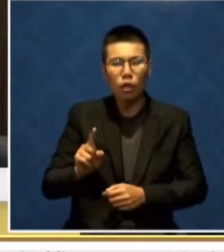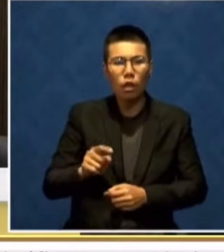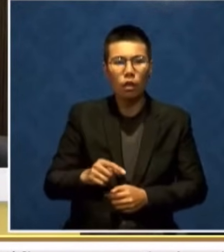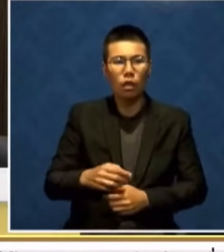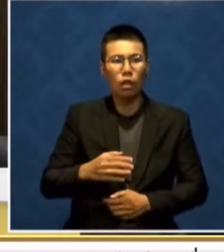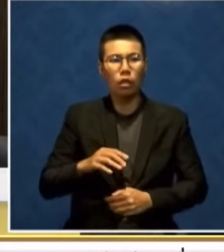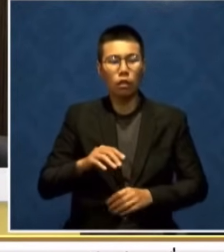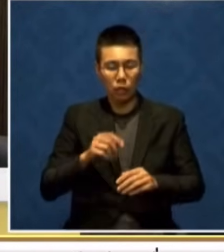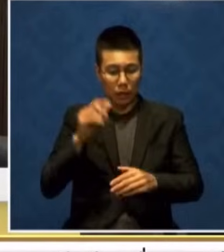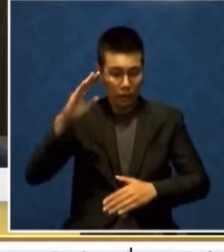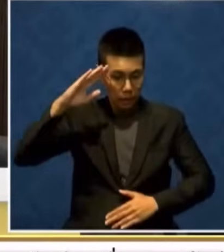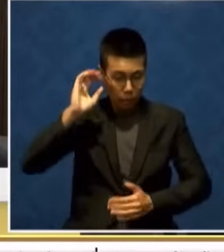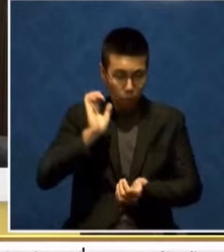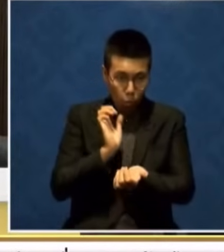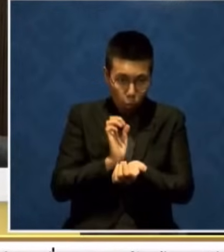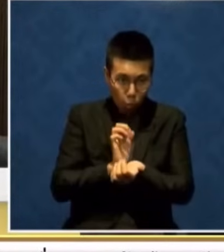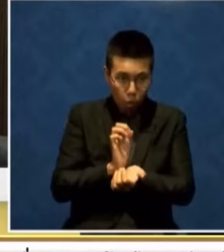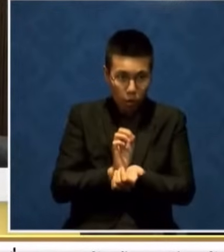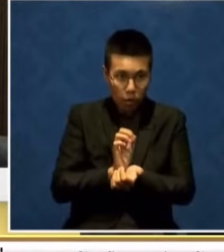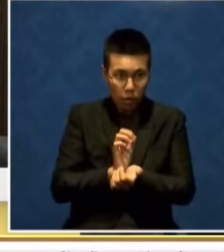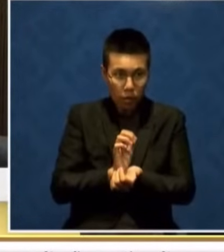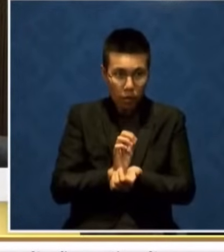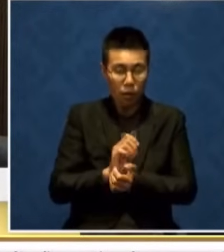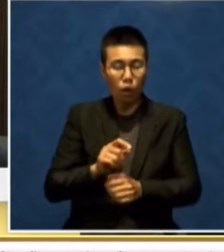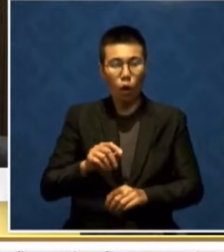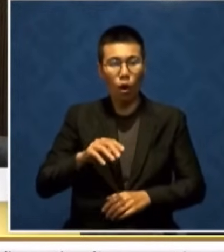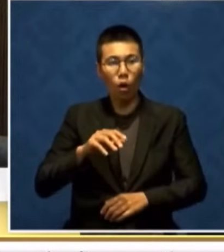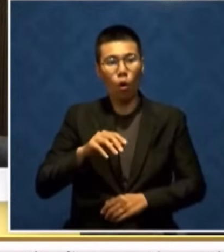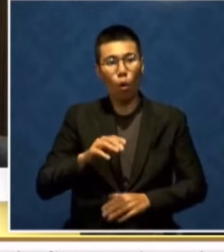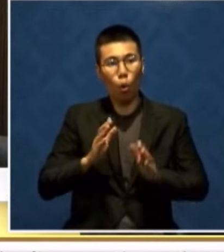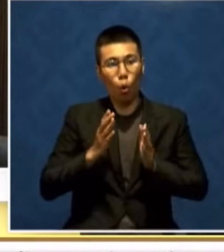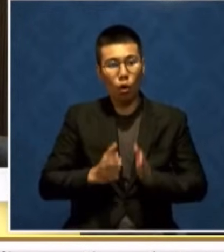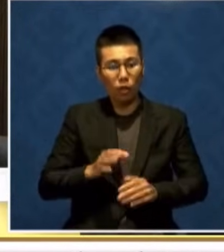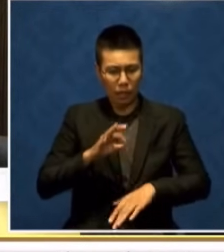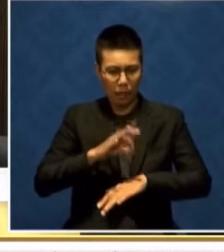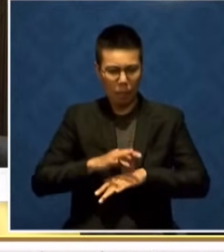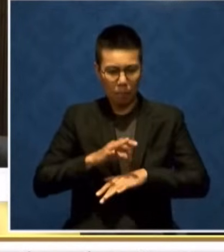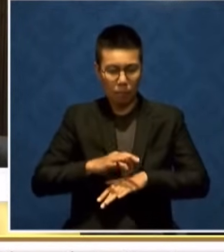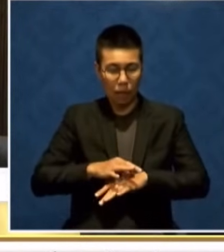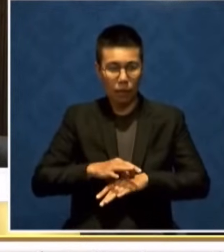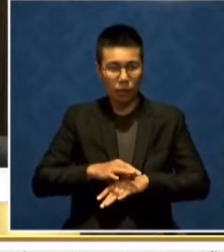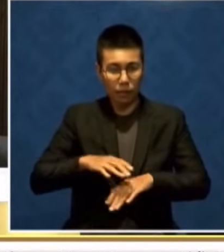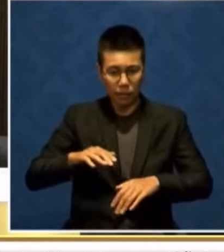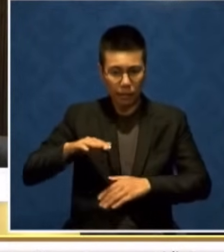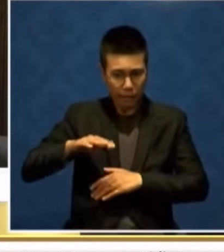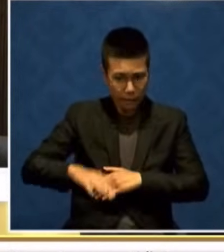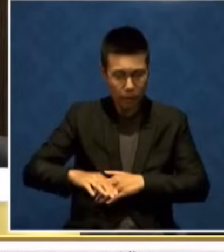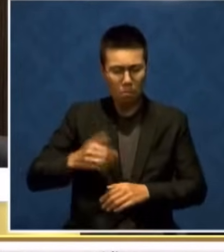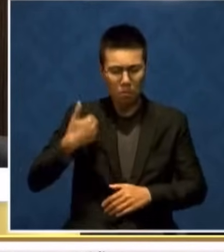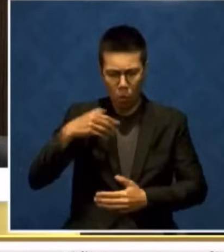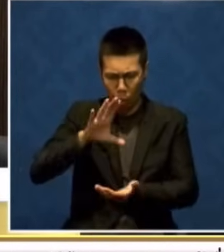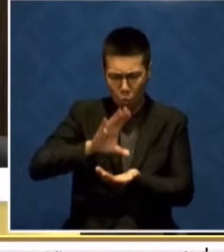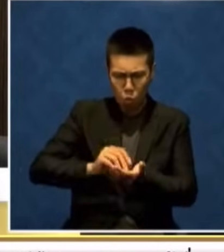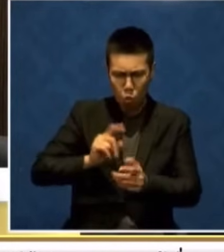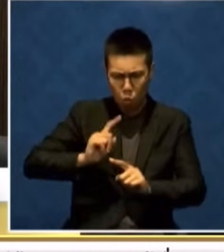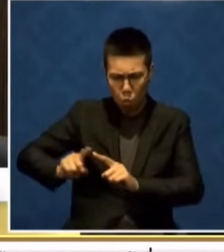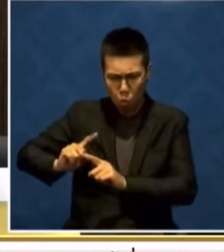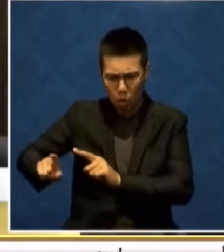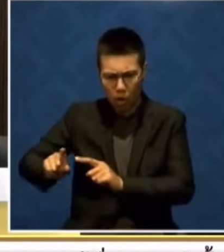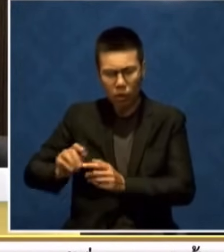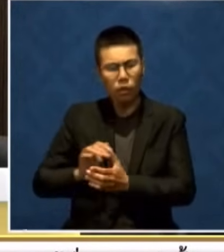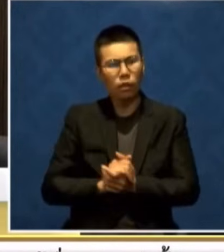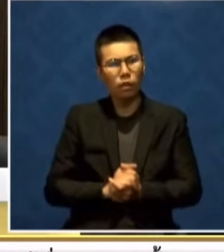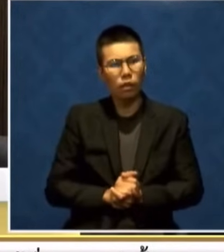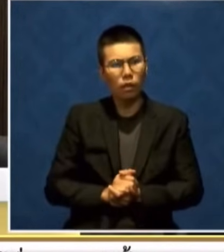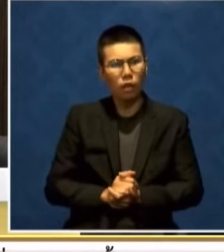ชั้นผู้น้อยต่อนายกรัฐมนตรีเพื่อที่นายกรัฐมนตรีจะได้มีข้อมูลต่างๆแล้วสามารถที่จะเลือก